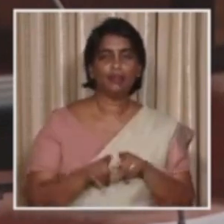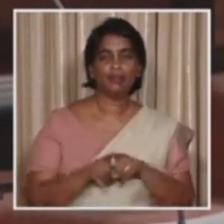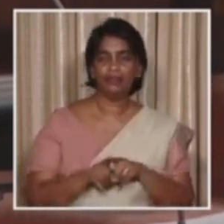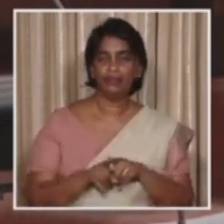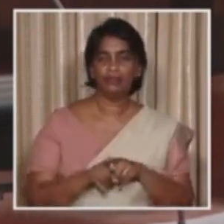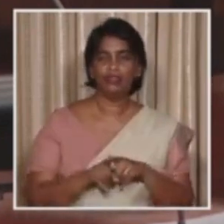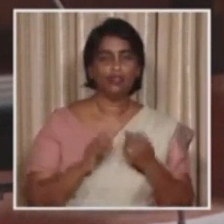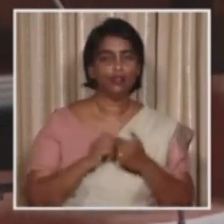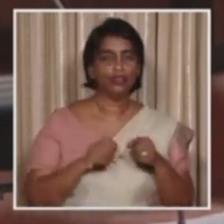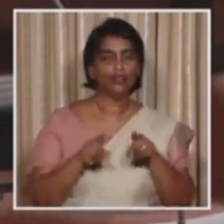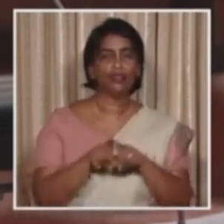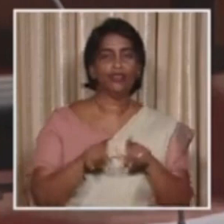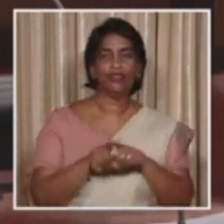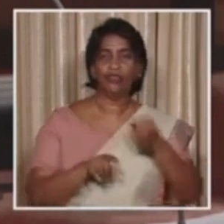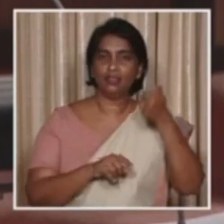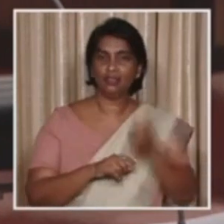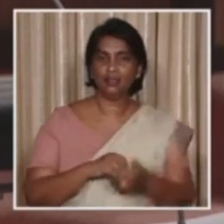வாய்ப்புகள் இருக்க வேண்டும் என்று நான் இறைவனை